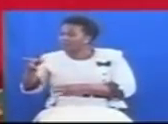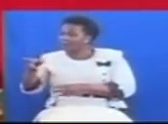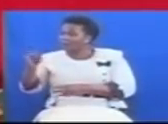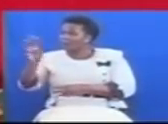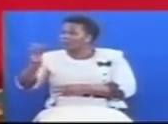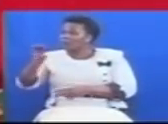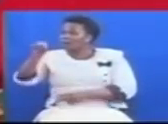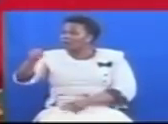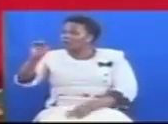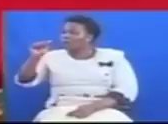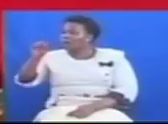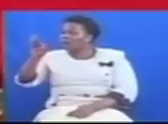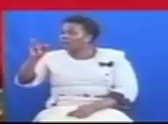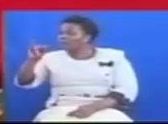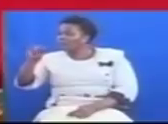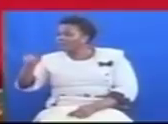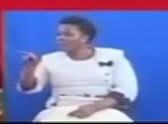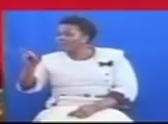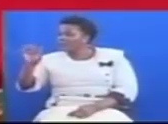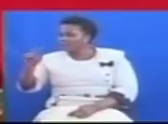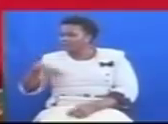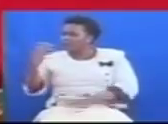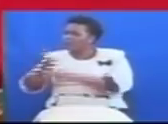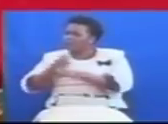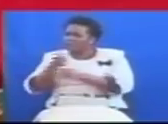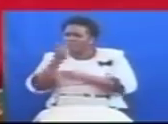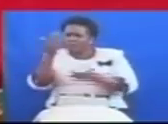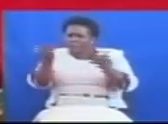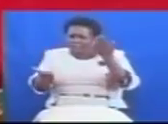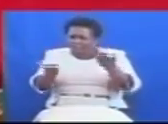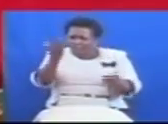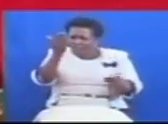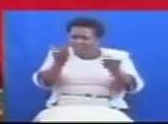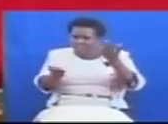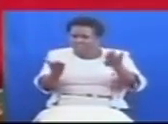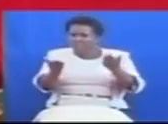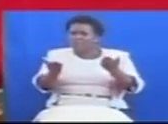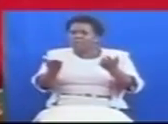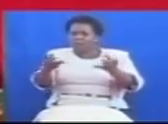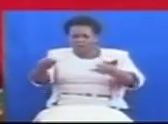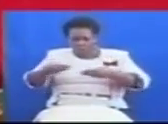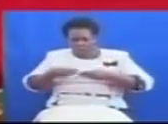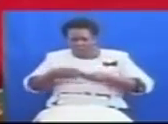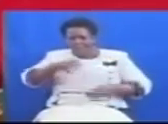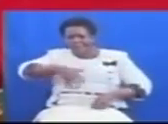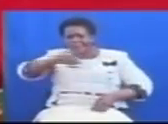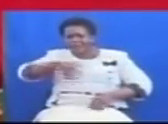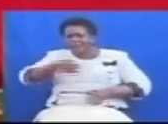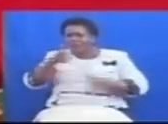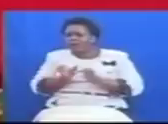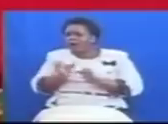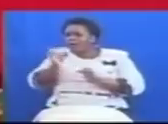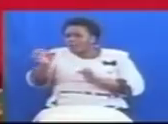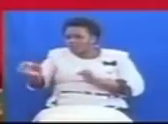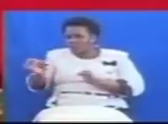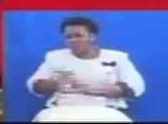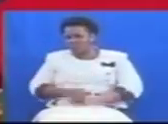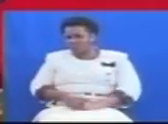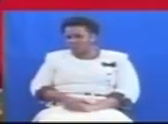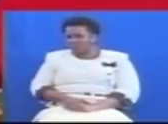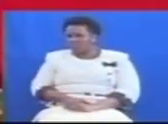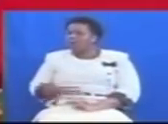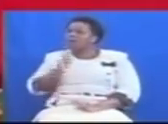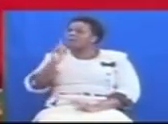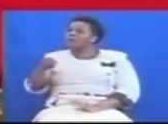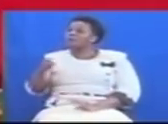wataalamu wetu manjiria nchi nzima wa TARURA wafanye tathmini, walete kero mahususi ambazo wabunge wamezungumza na viongozi mbalimbali